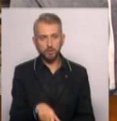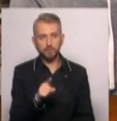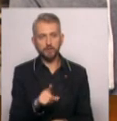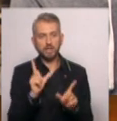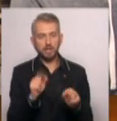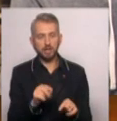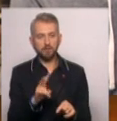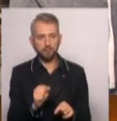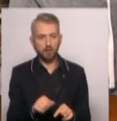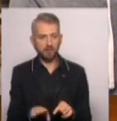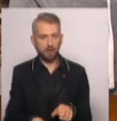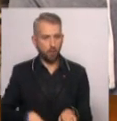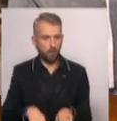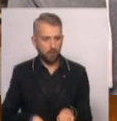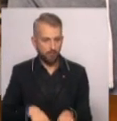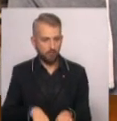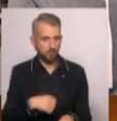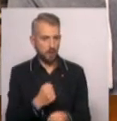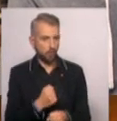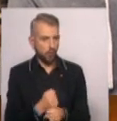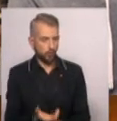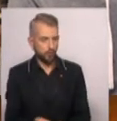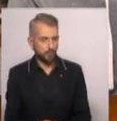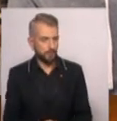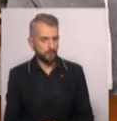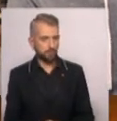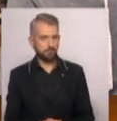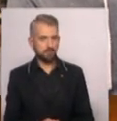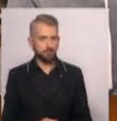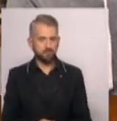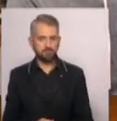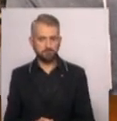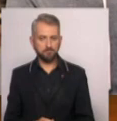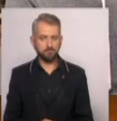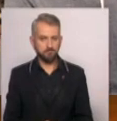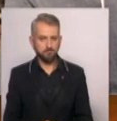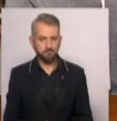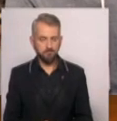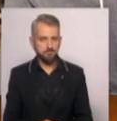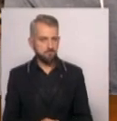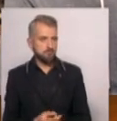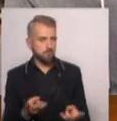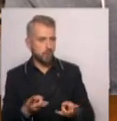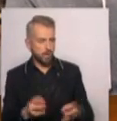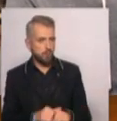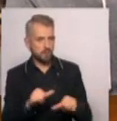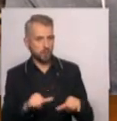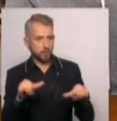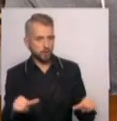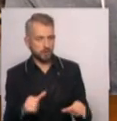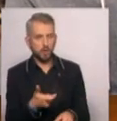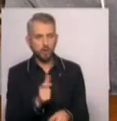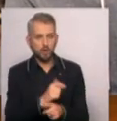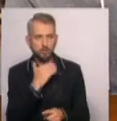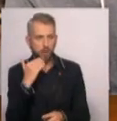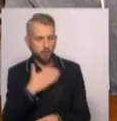на самокаті на роботу. Ну, це ком'юніті, воно збільшується. Виникає. І дуже багато